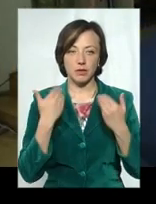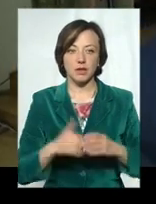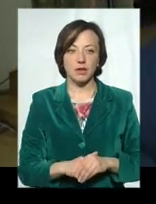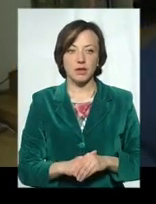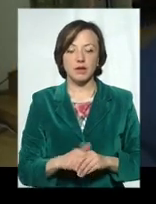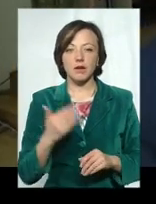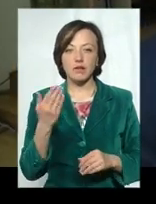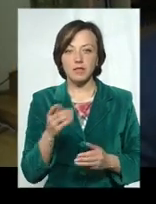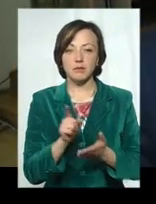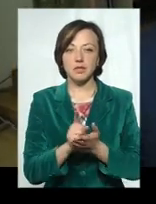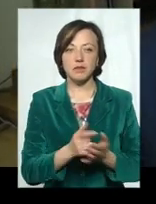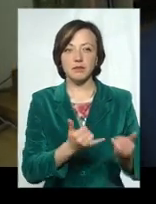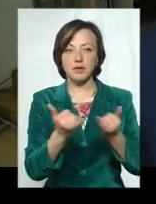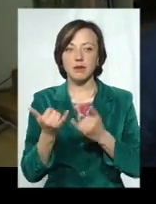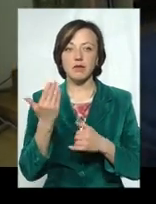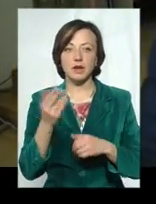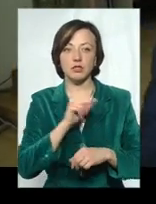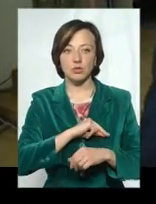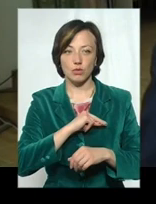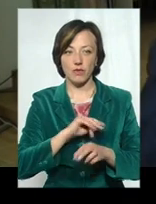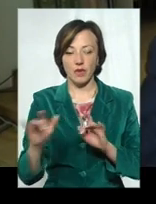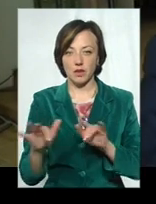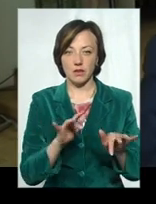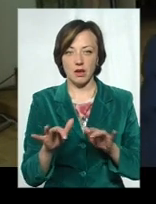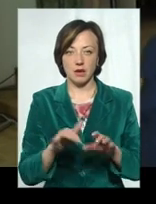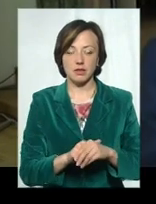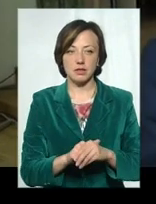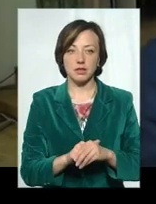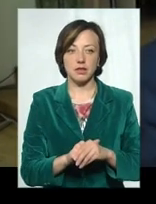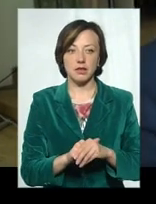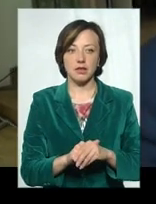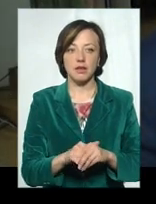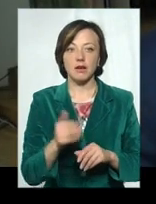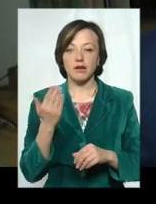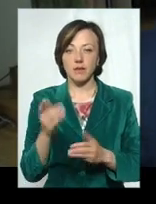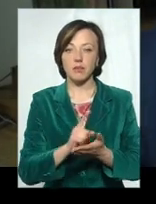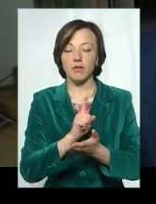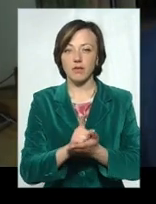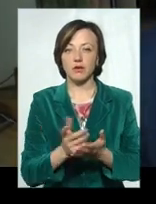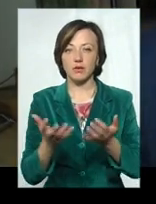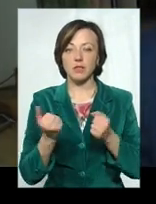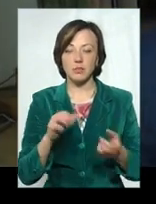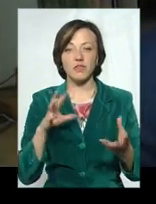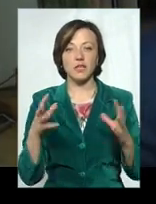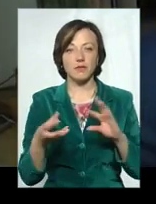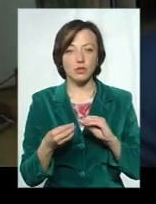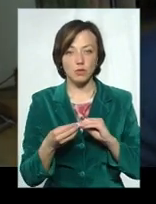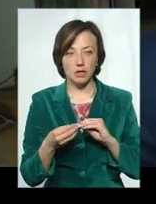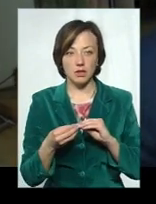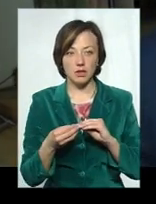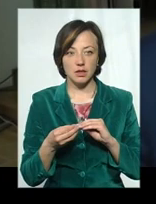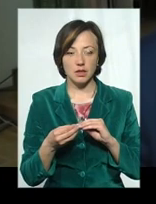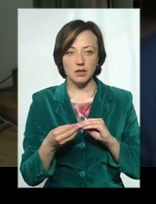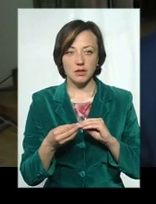Ваше пенсійне забезпечення – це ваша трудова діяльність. І ви от повинні її отримувати в результаті,